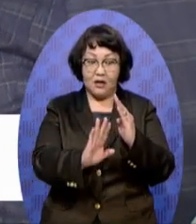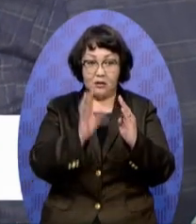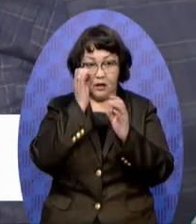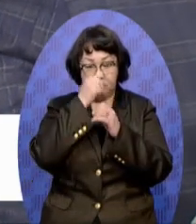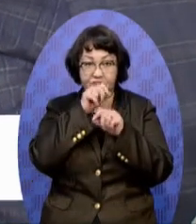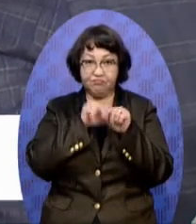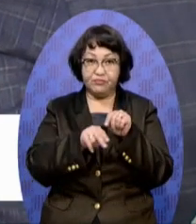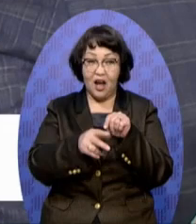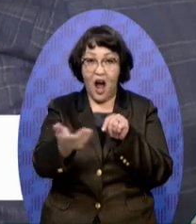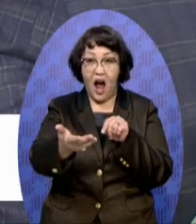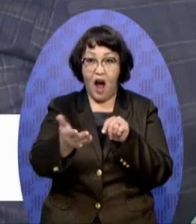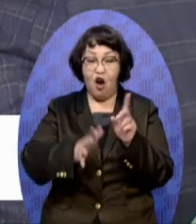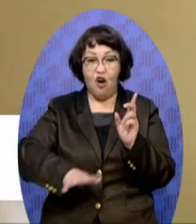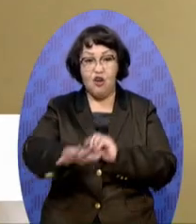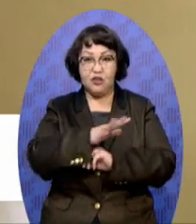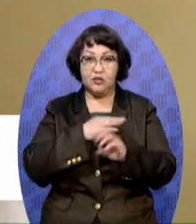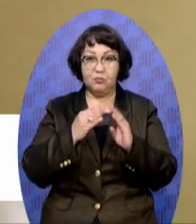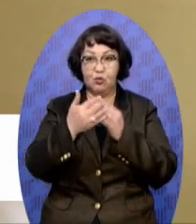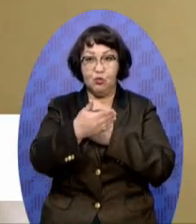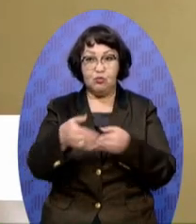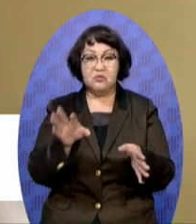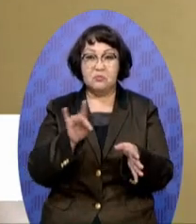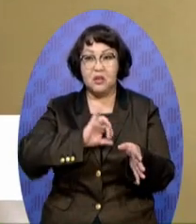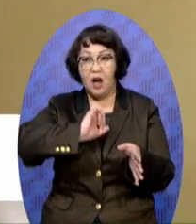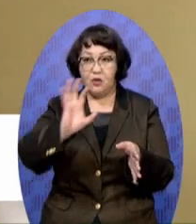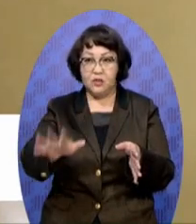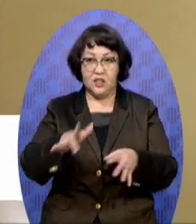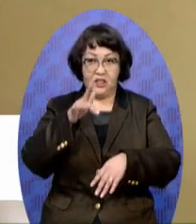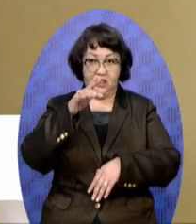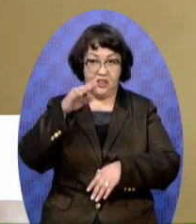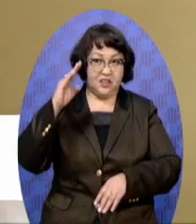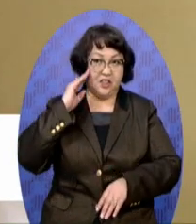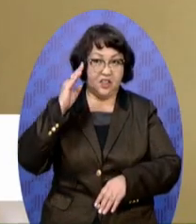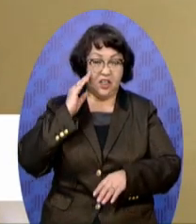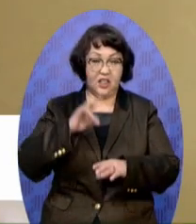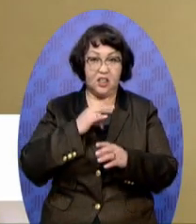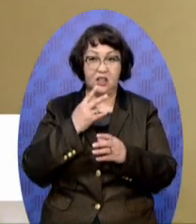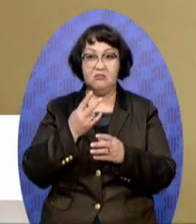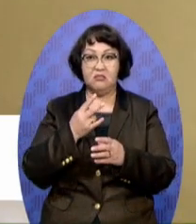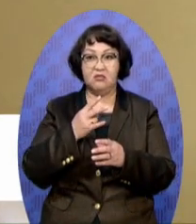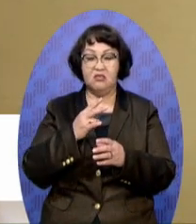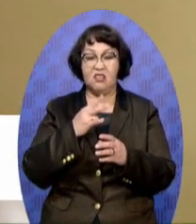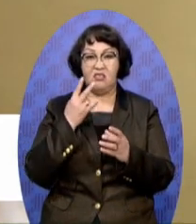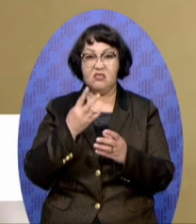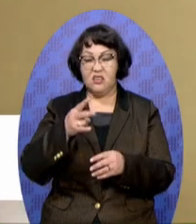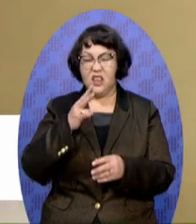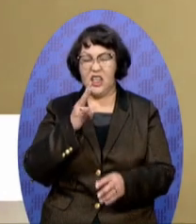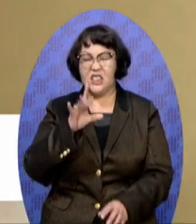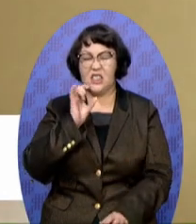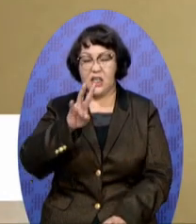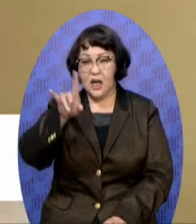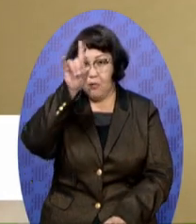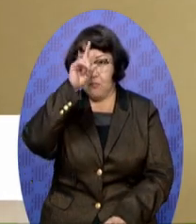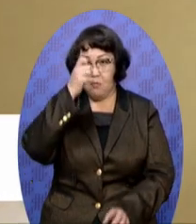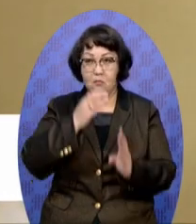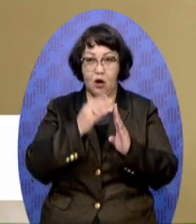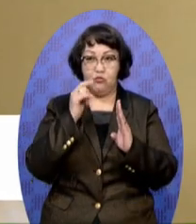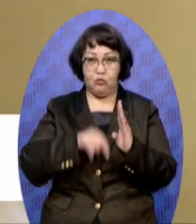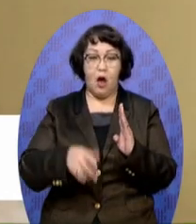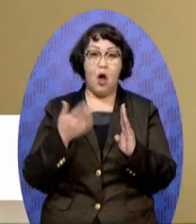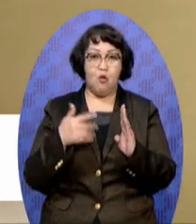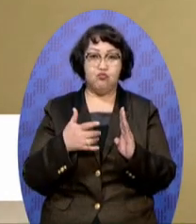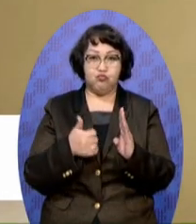байрныхын нөхцөл байдал юу ямар байна? Цэргийн нэгдсэн эмнэлэгт тусгаарлагдж байгаа. Байрны нөхцөл байдал ихэд давгээд